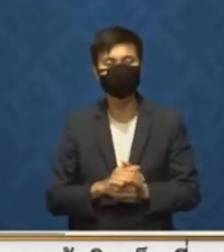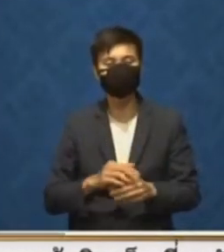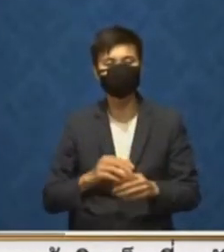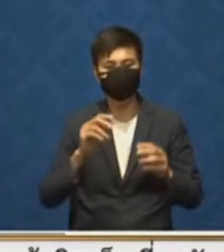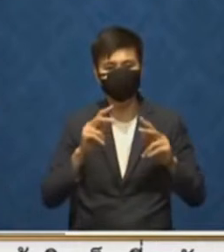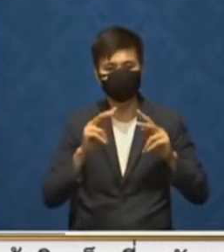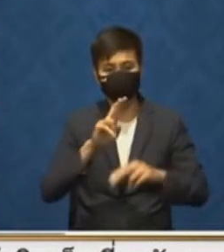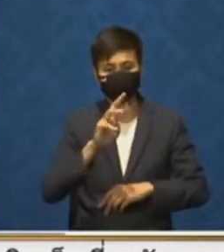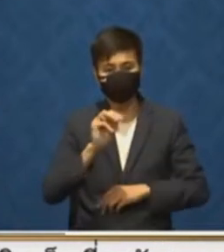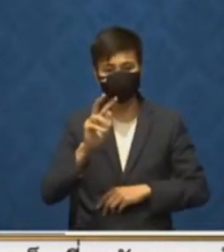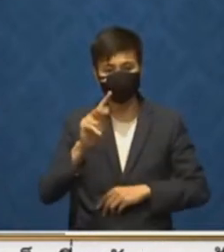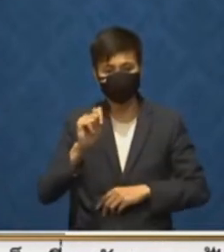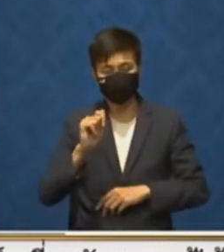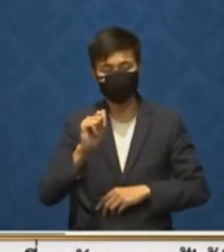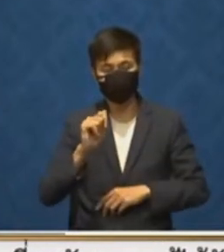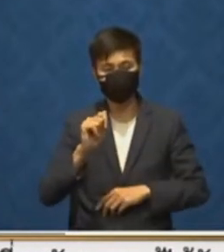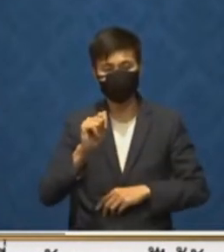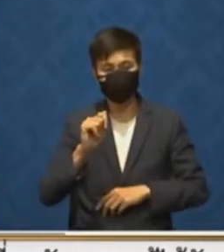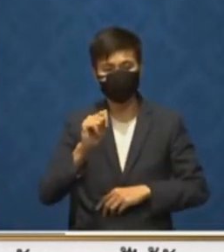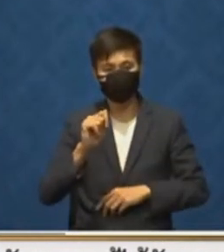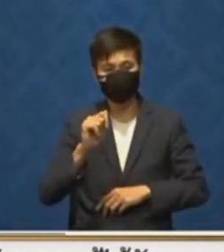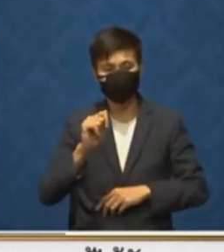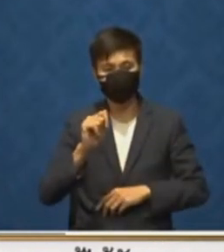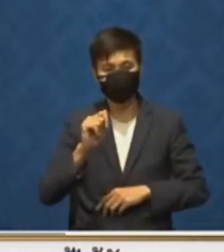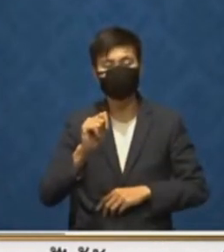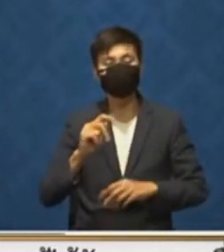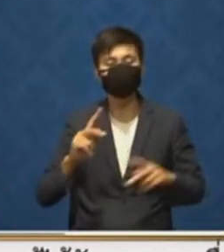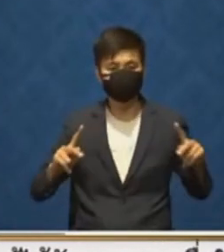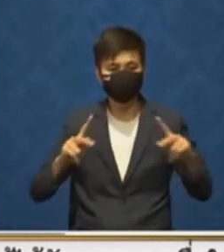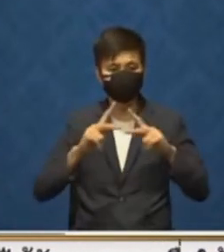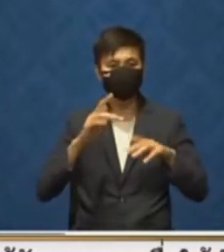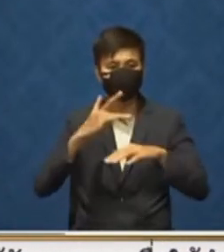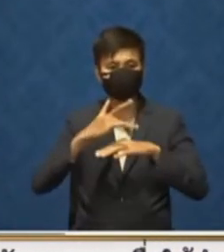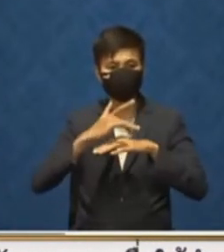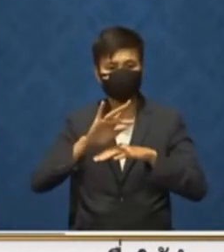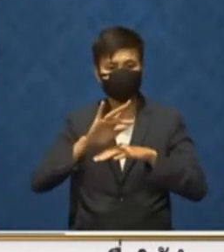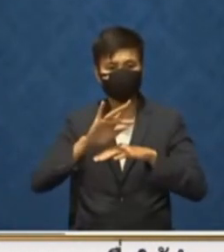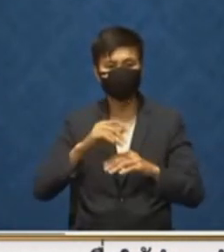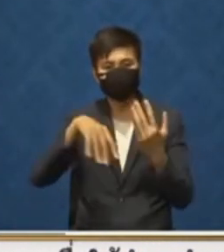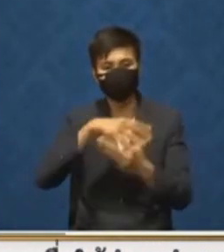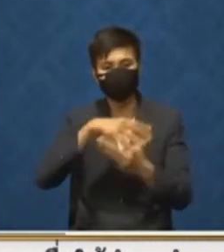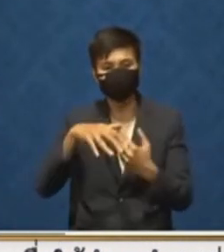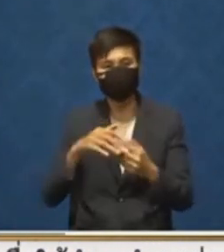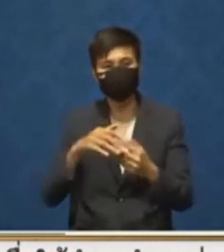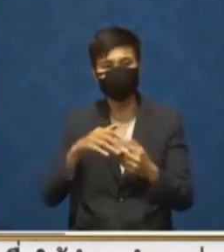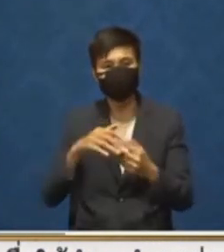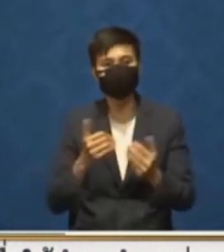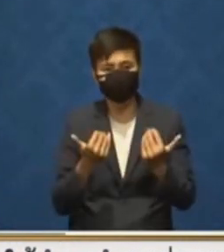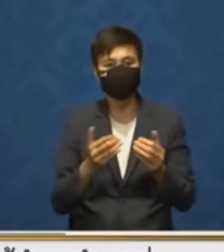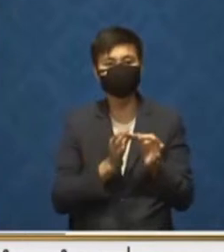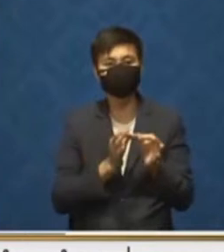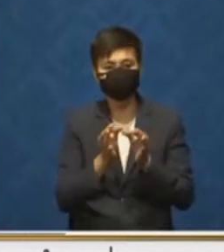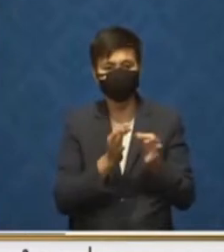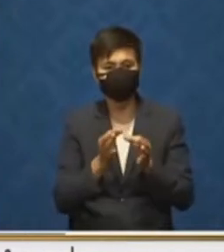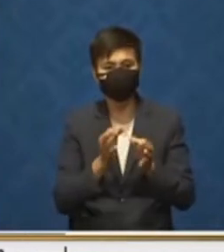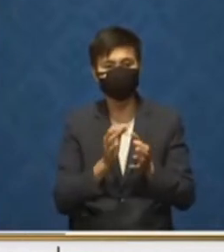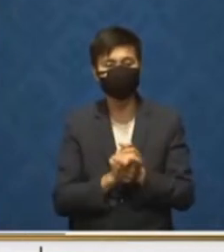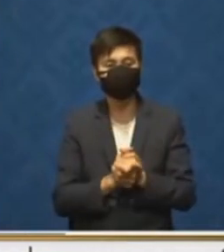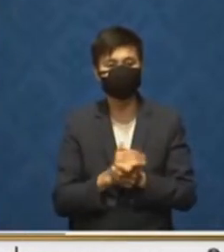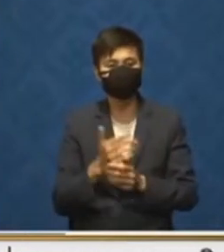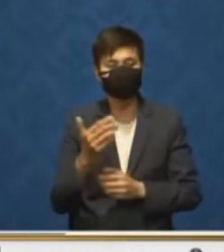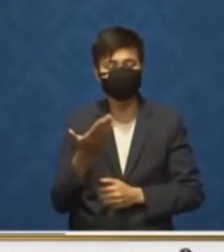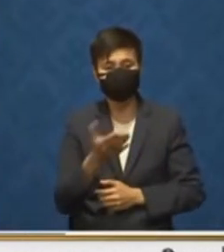ได้รับมอบหมายจากท่านรองนายกมนตรีนะครับได้ให้เบอร์ที่แจ้งประเด็นที่ท่านสมาชิกได้